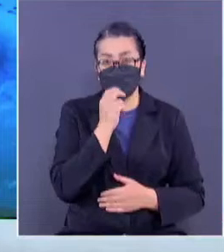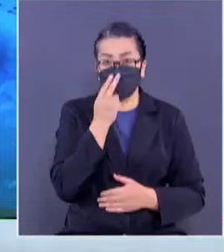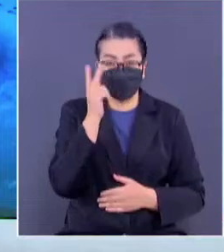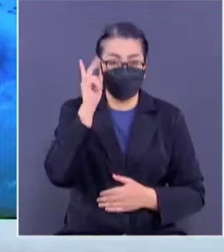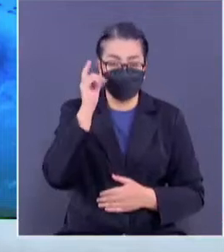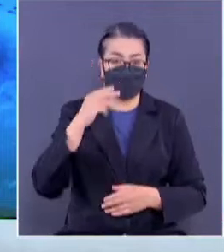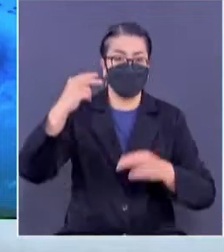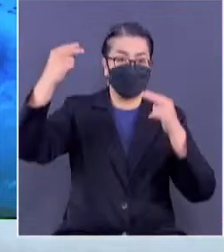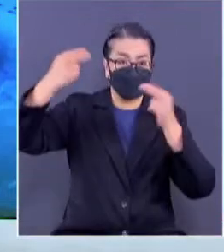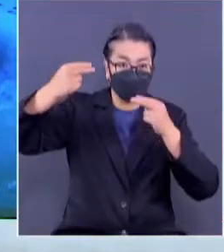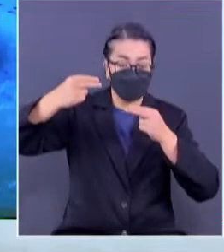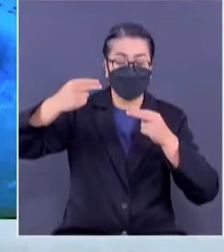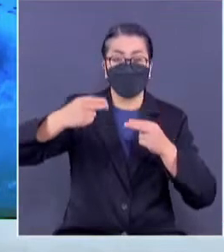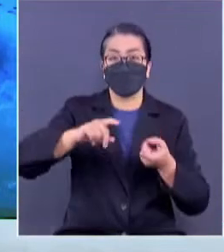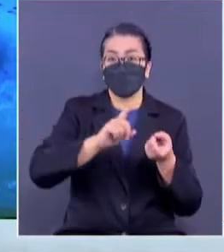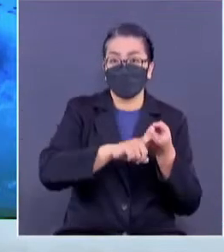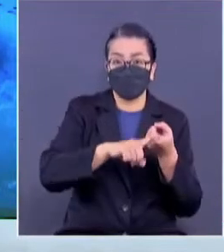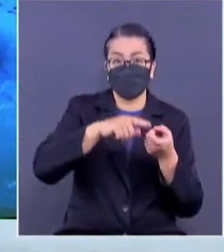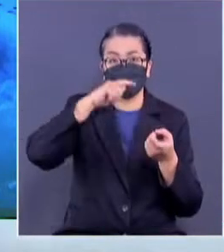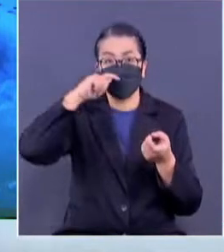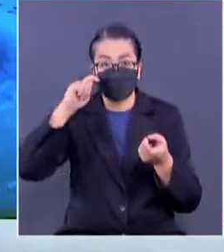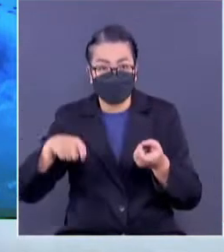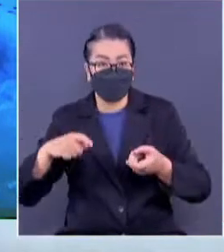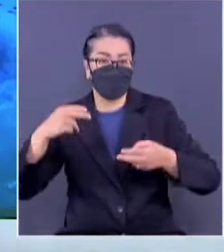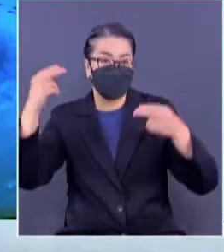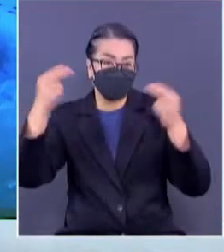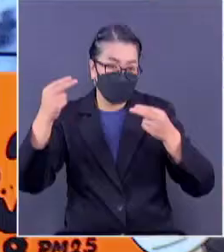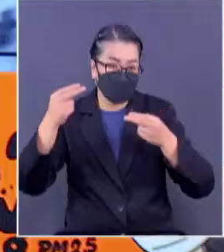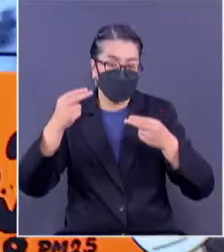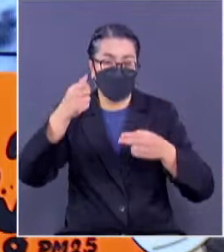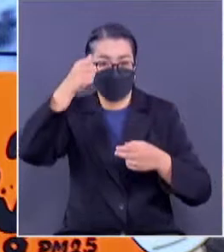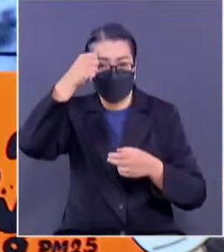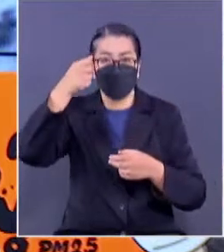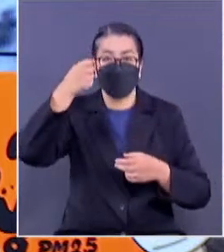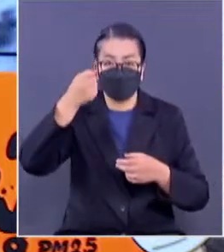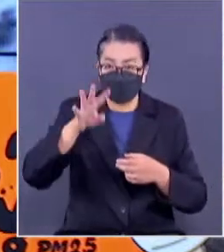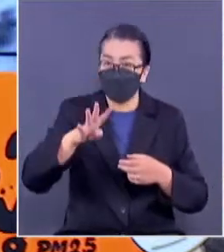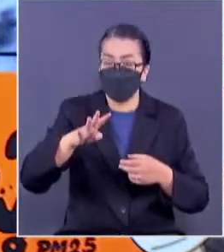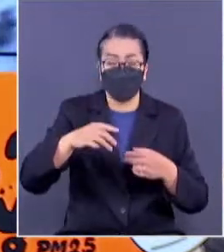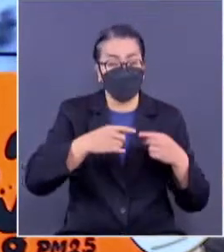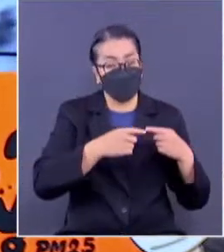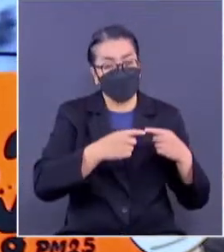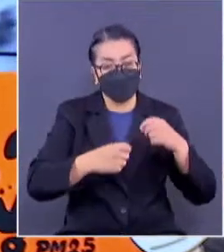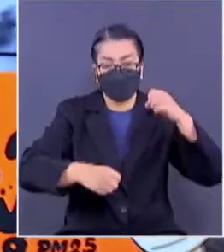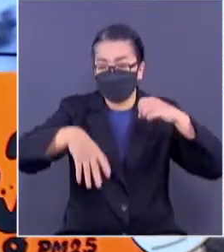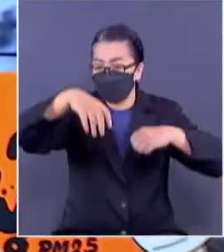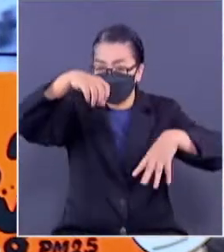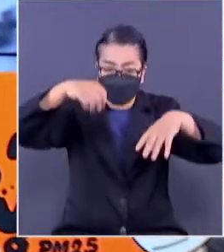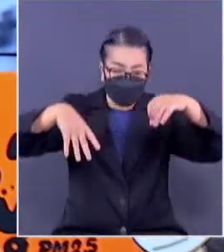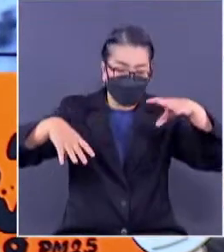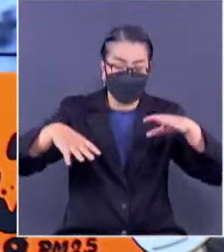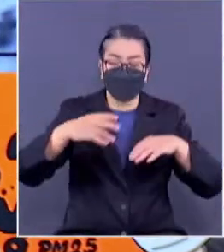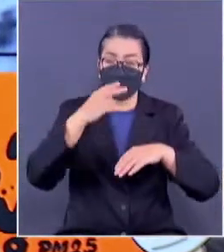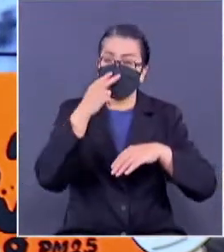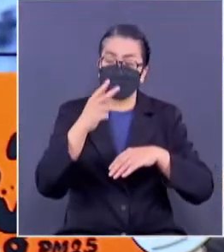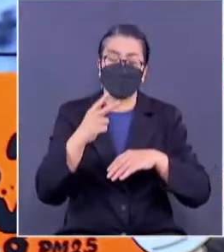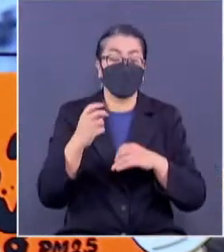หนังสงครามระหว่างรัสเซียที่โจมตีกันในยูเครนนะครับยังคงสอนเนื่อง 14วันต่อมานะครับทำให้เห็นเล่นครับว่าปรากฏการณ์ใน